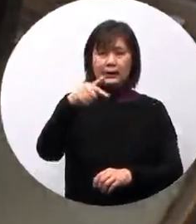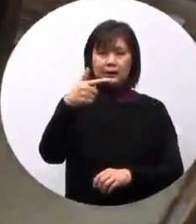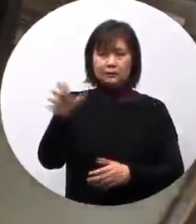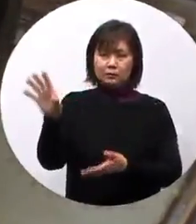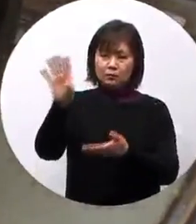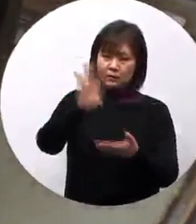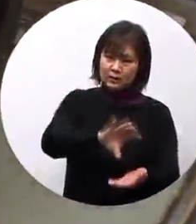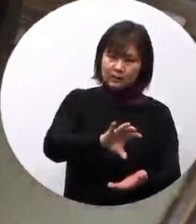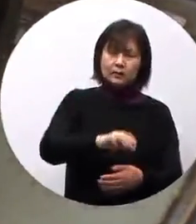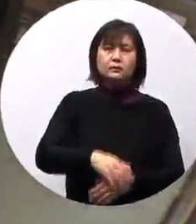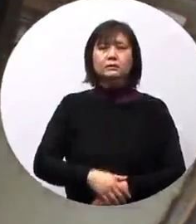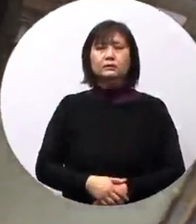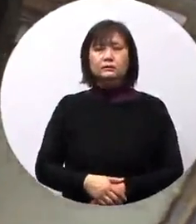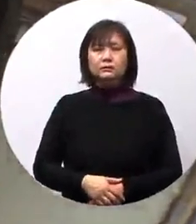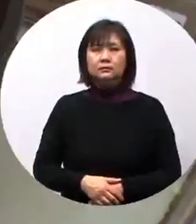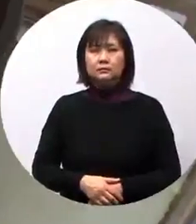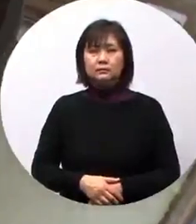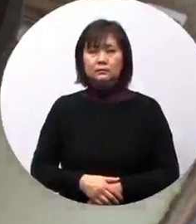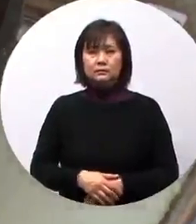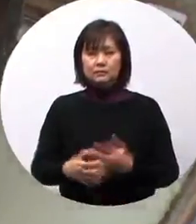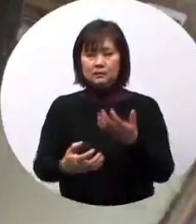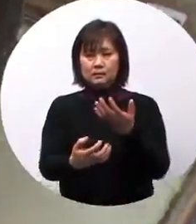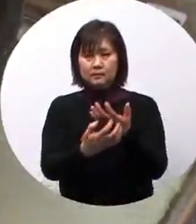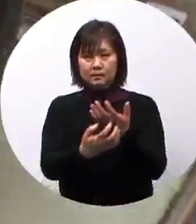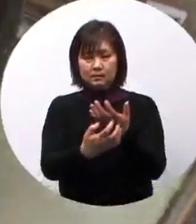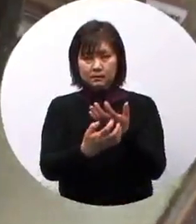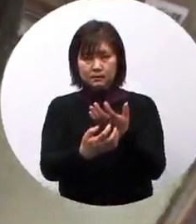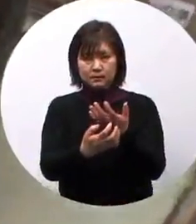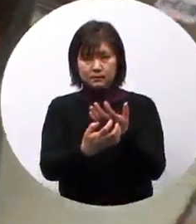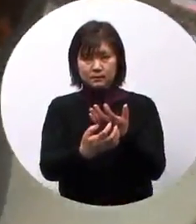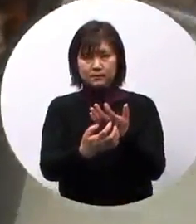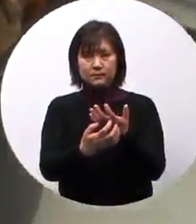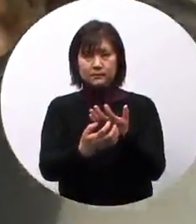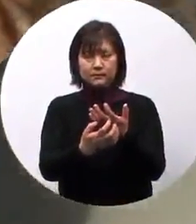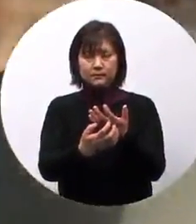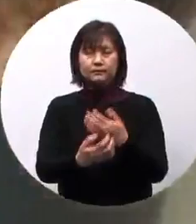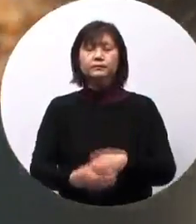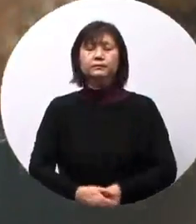。 ひと煮立ちするまで煮詰めます。 はい。